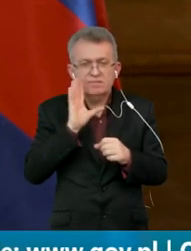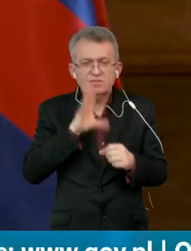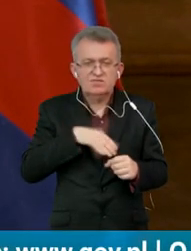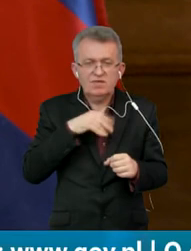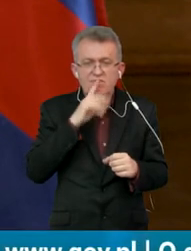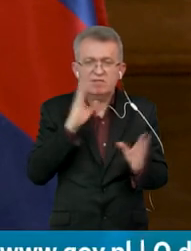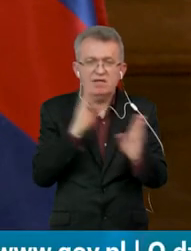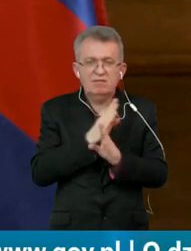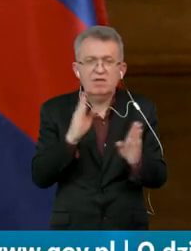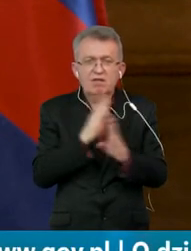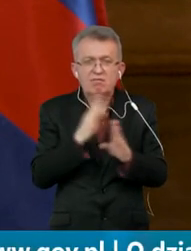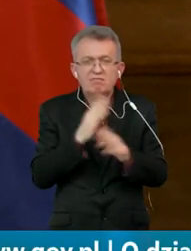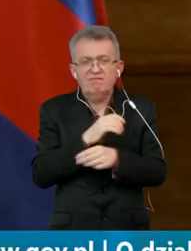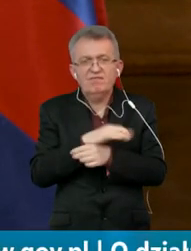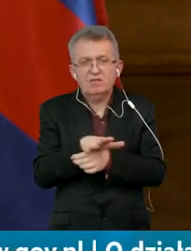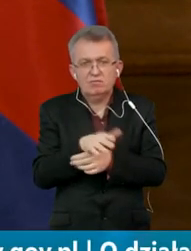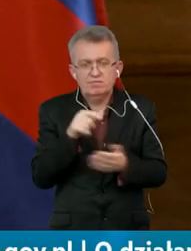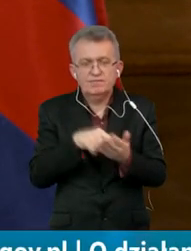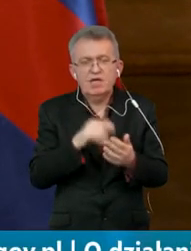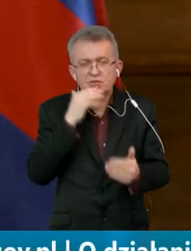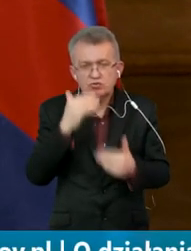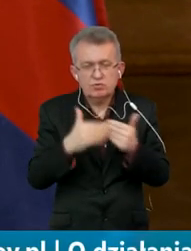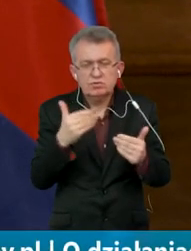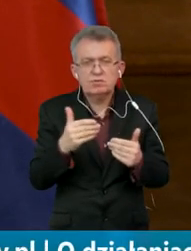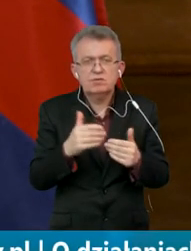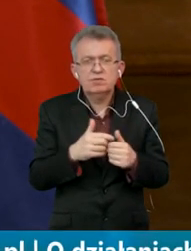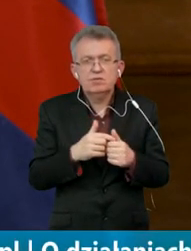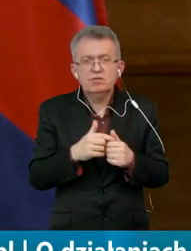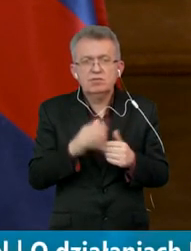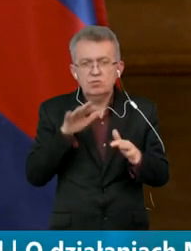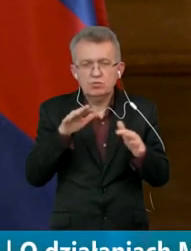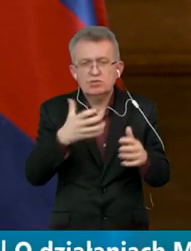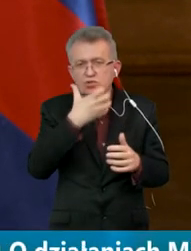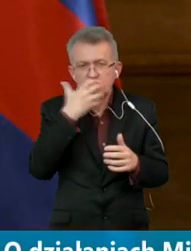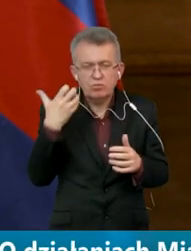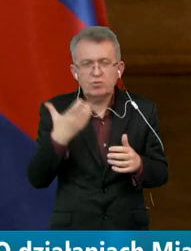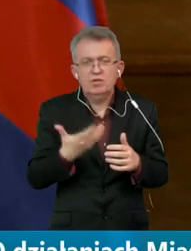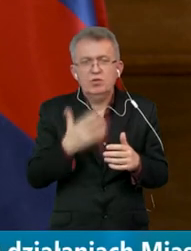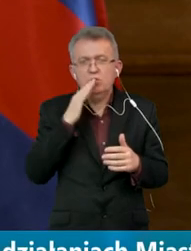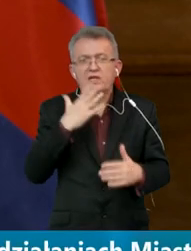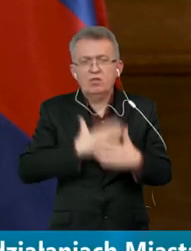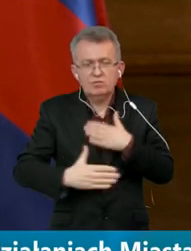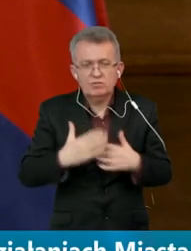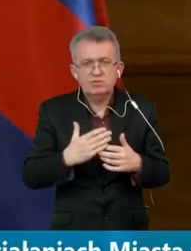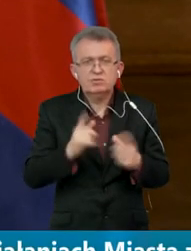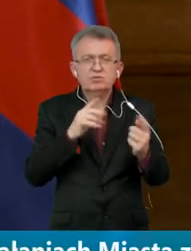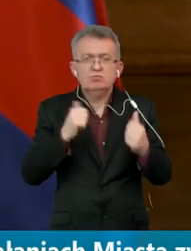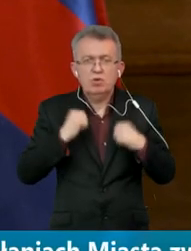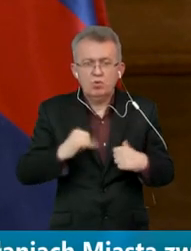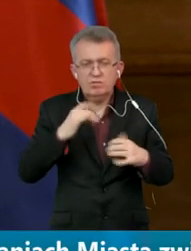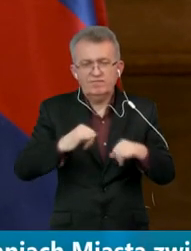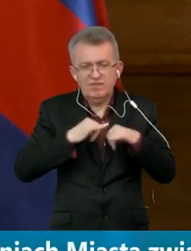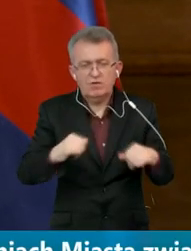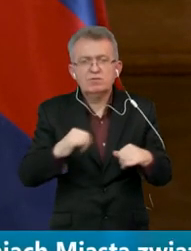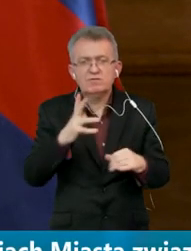klimacie pandemii, ale życzę mimo to dużo ciepła, dużo radości, spokoju i